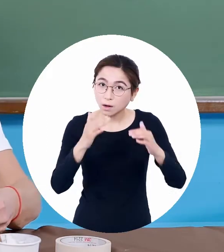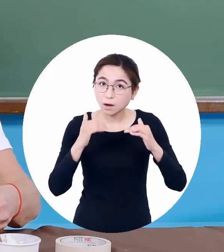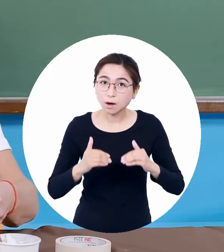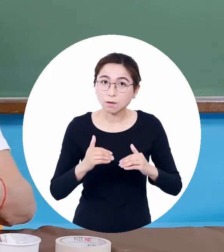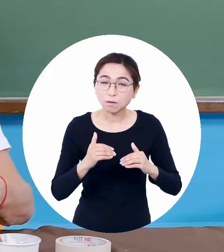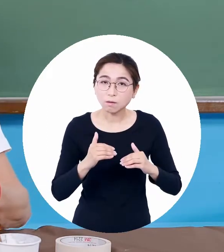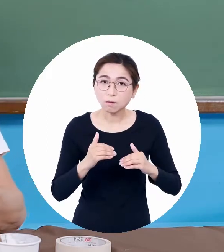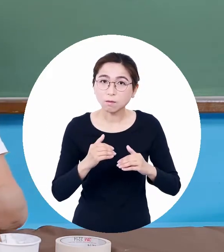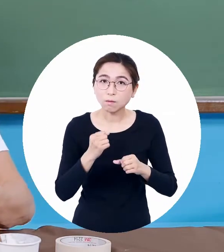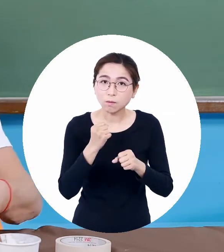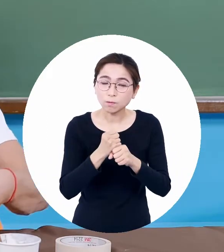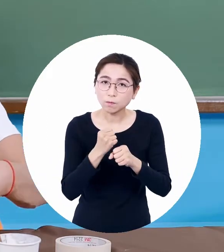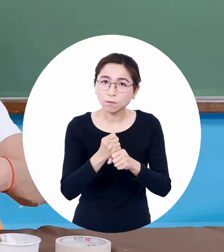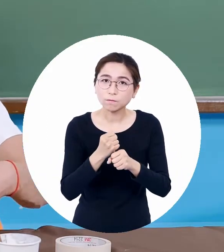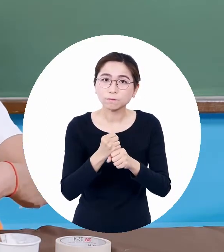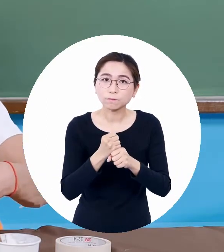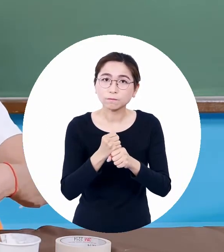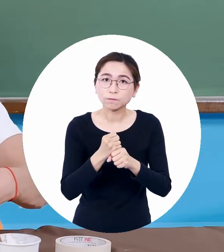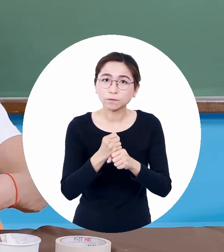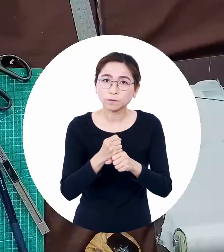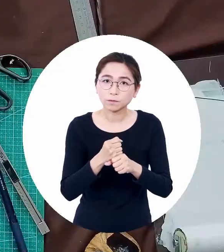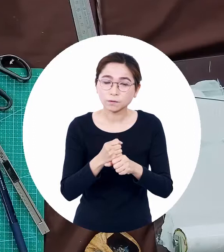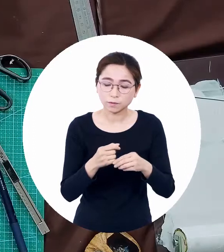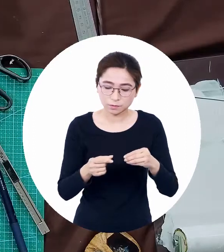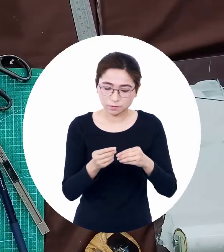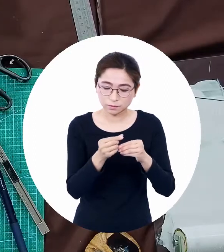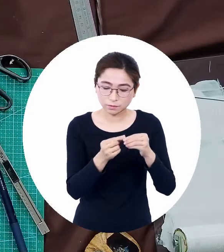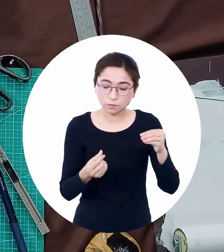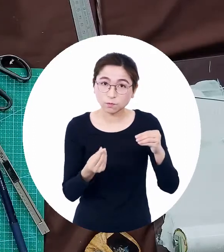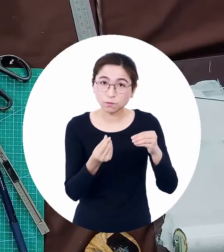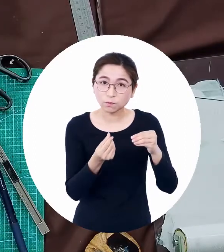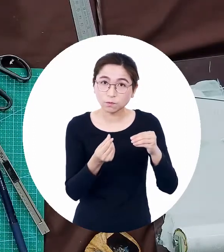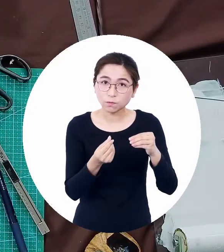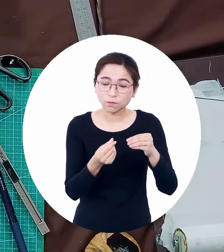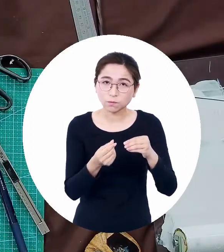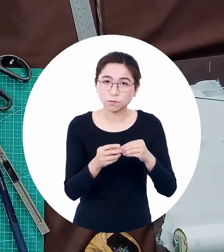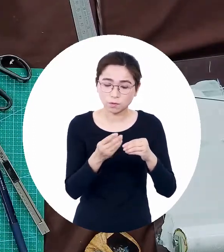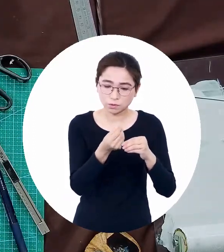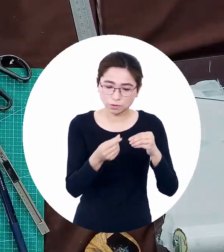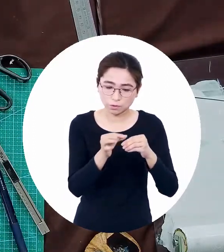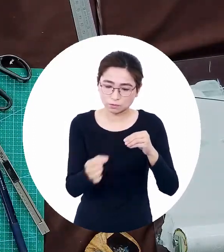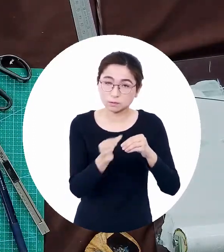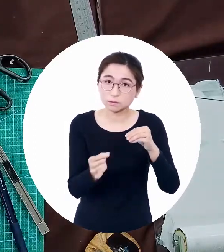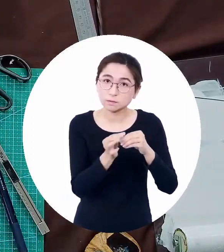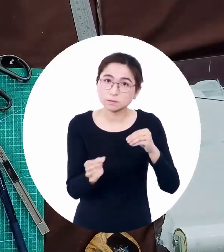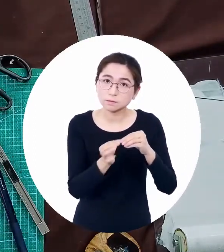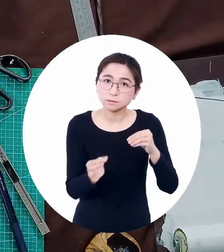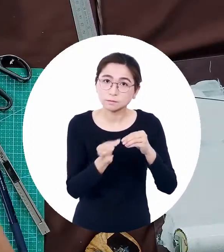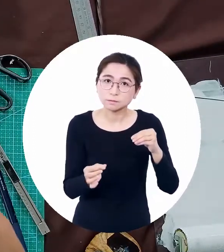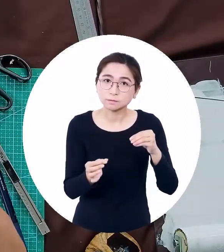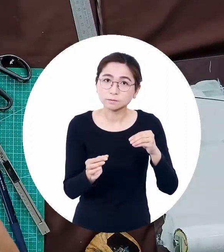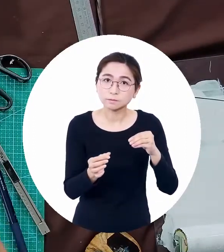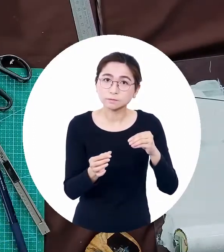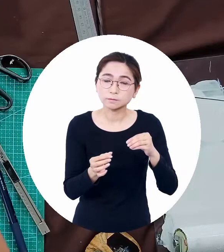咁跟住我哋可以做多一步驟咧，跟住我清走啲位置咯，清走啲。碎啦，嗰啲碎可